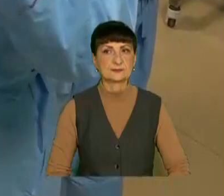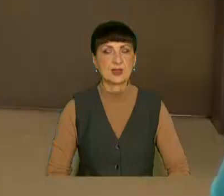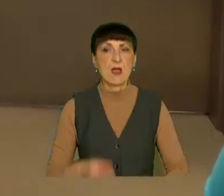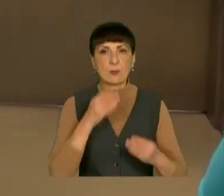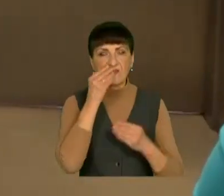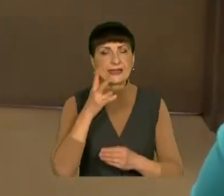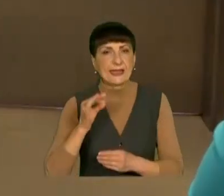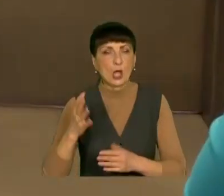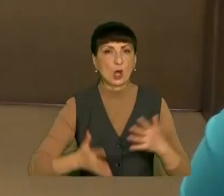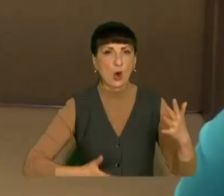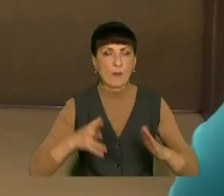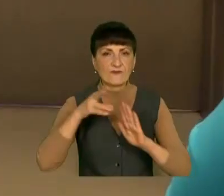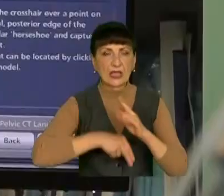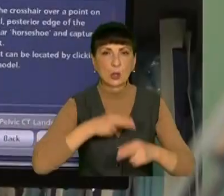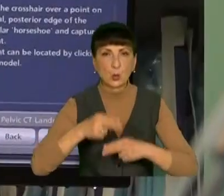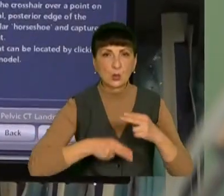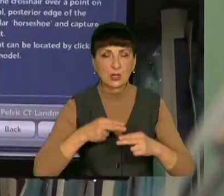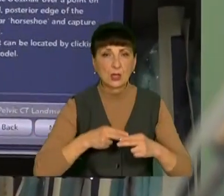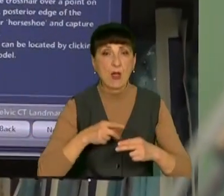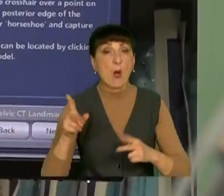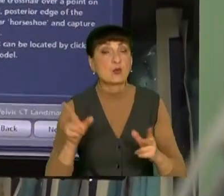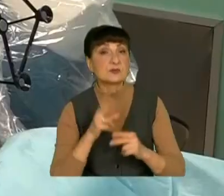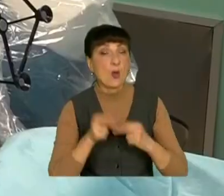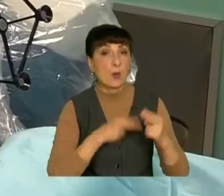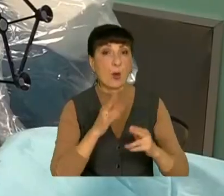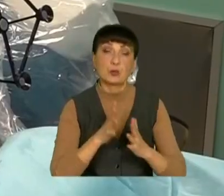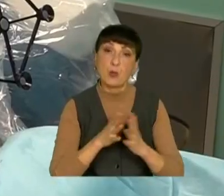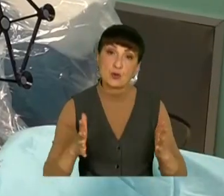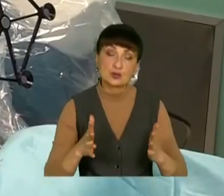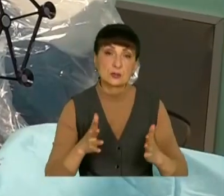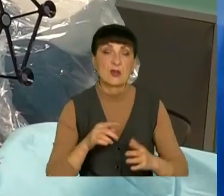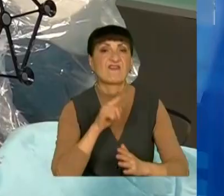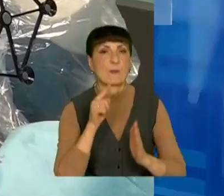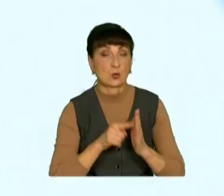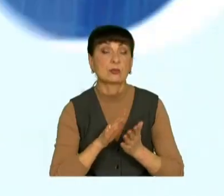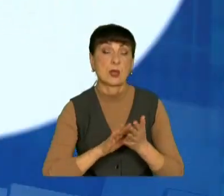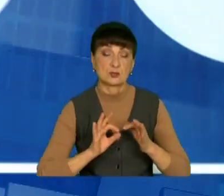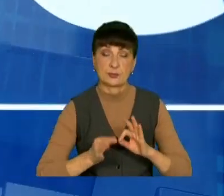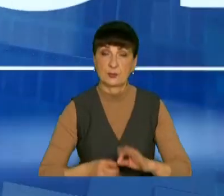Повлияет ли роботизирование хирургии на число успешных операций в Казахстане?